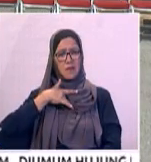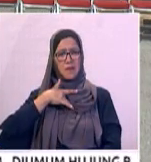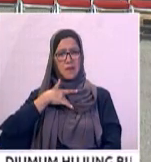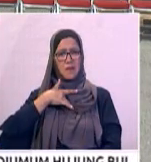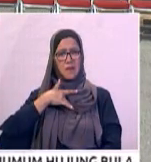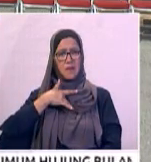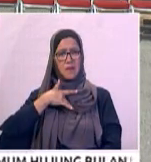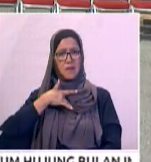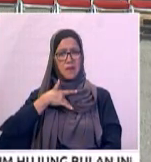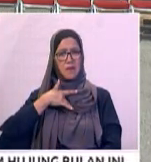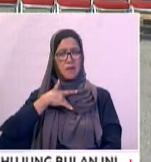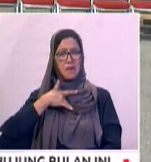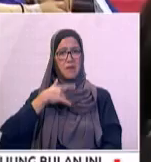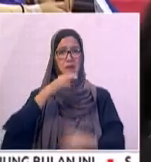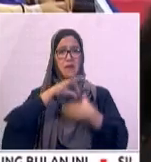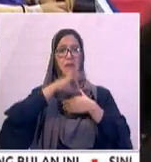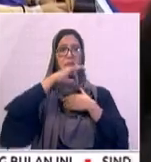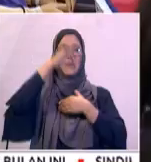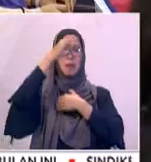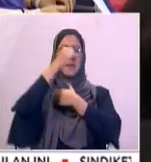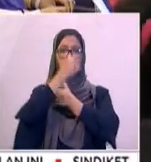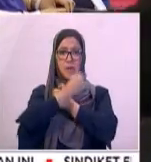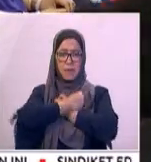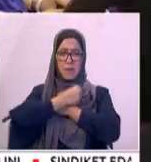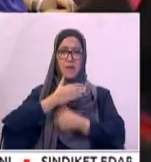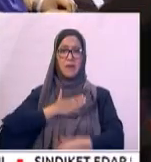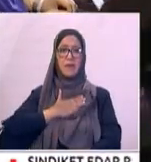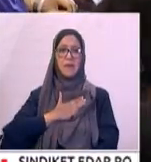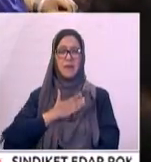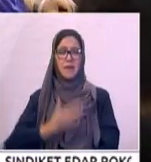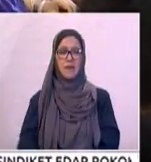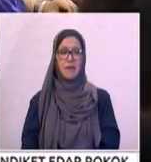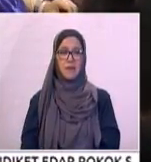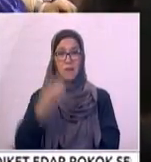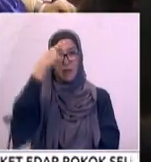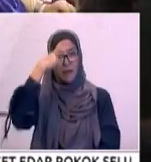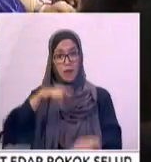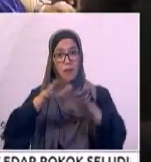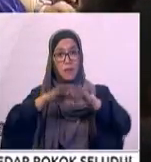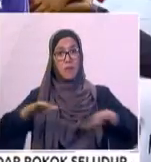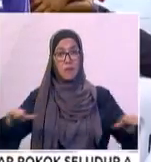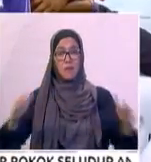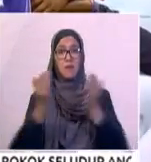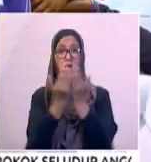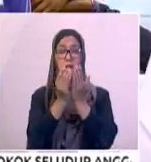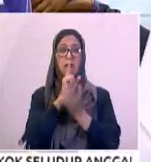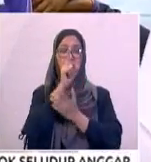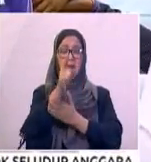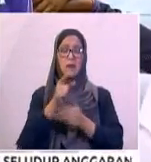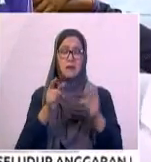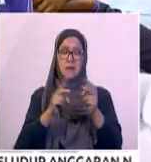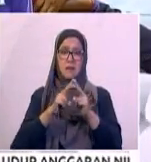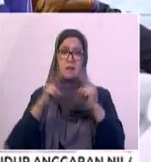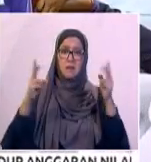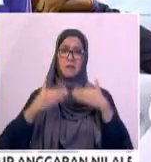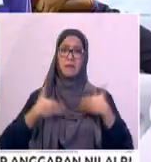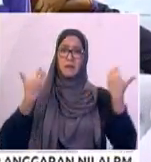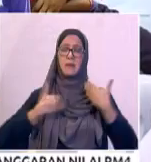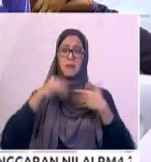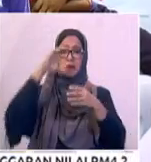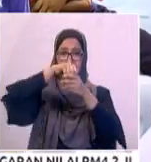rasa kekitaan itu tadi. Bagi pelajar, mereka amat teruja mengikuti program berkenaan, apatah